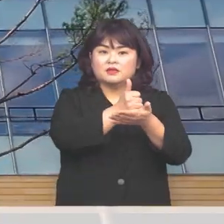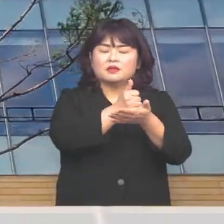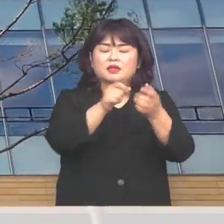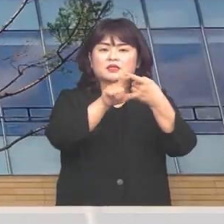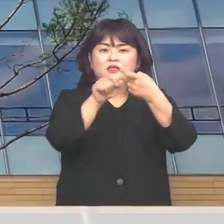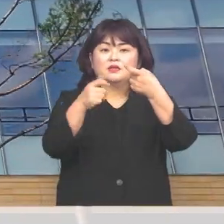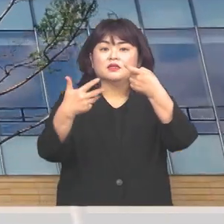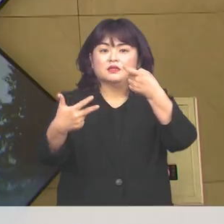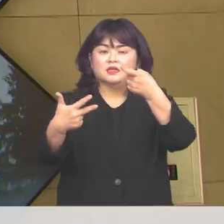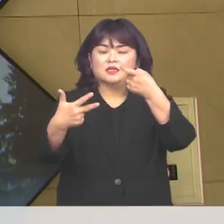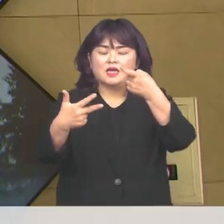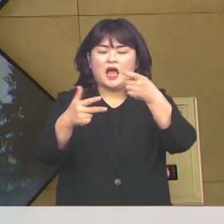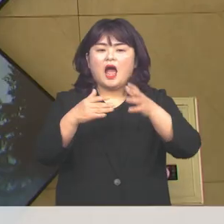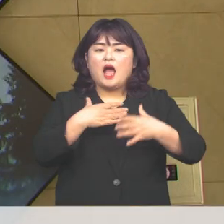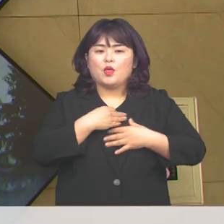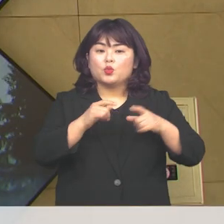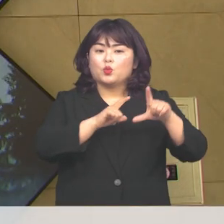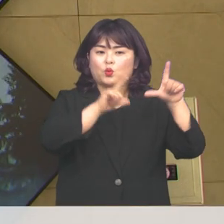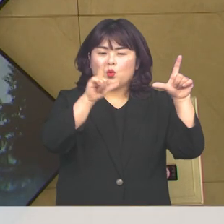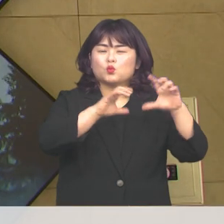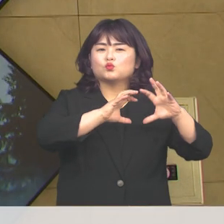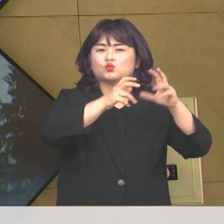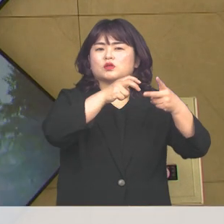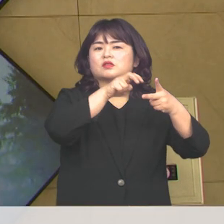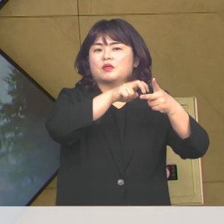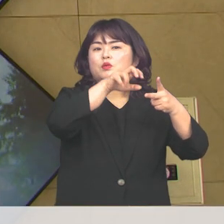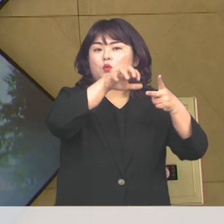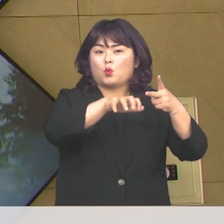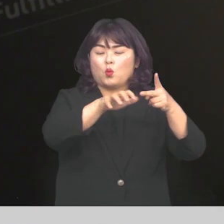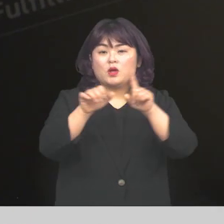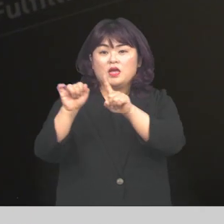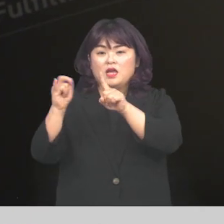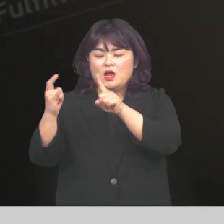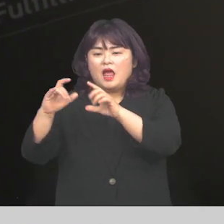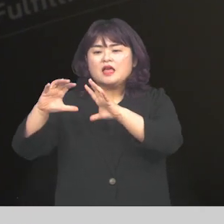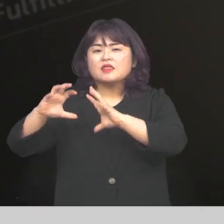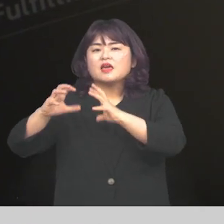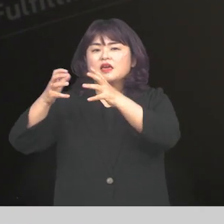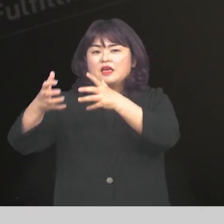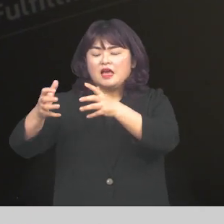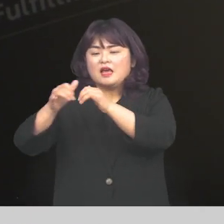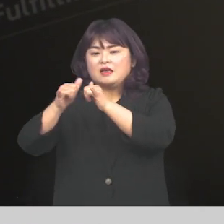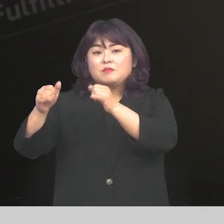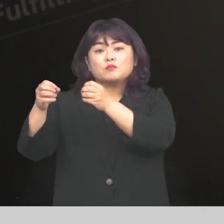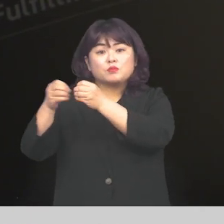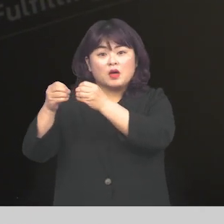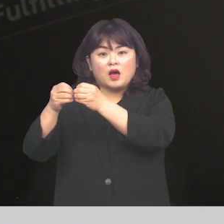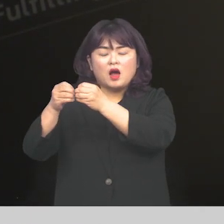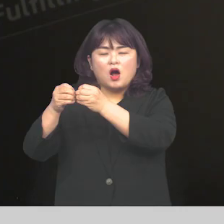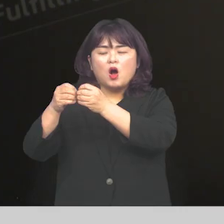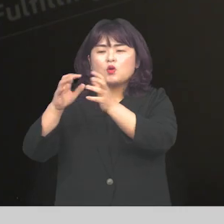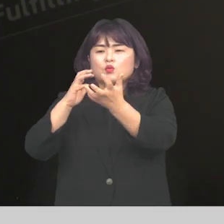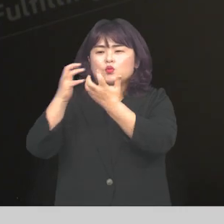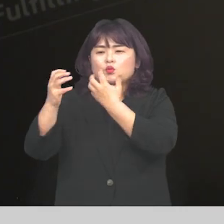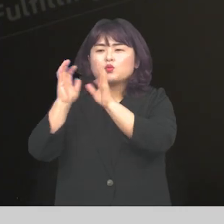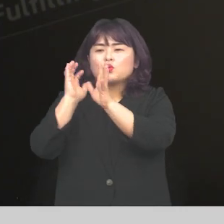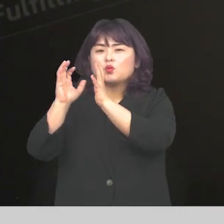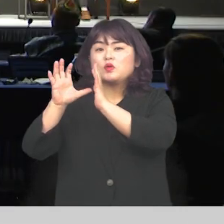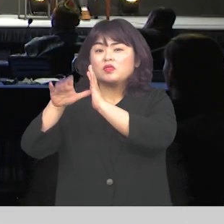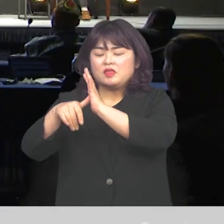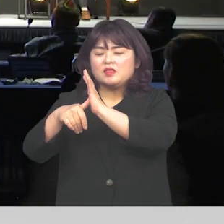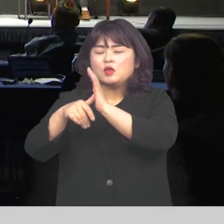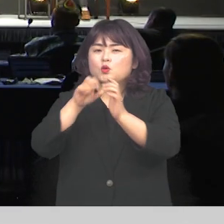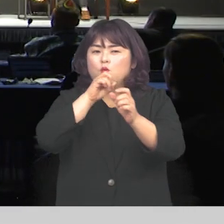이상일 용인특례시장이 지난 7일 안동국제컨벤션센터에서 열린 제1회 세계인문도시 네트워크 총회 정책